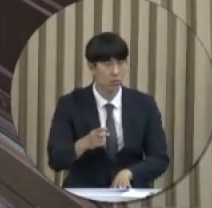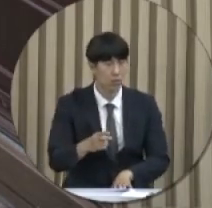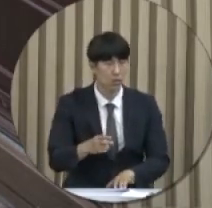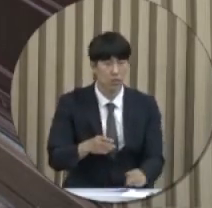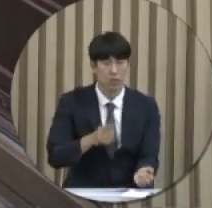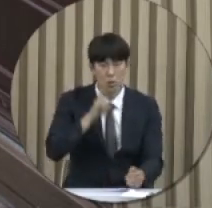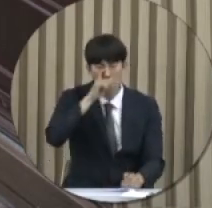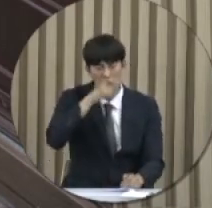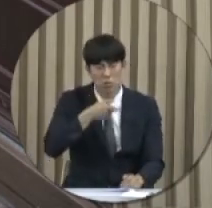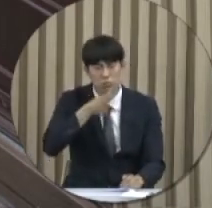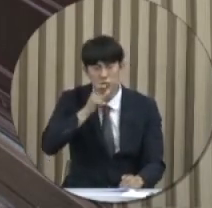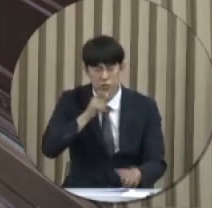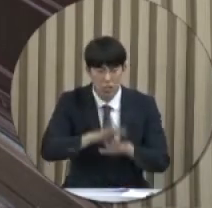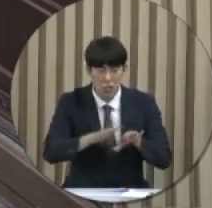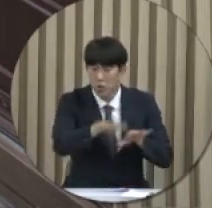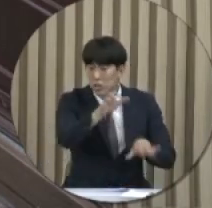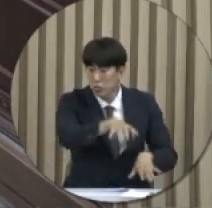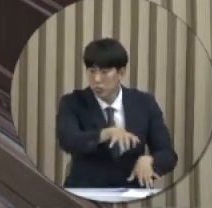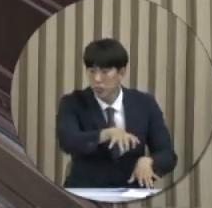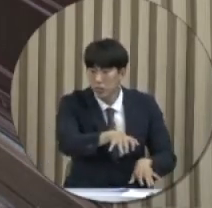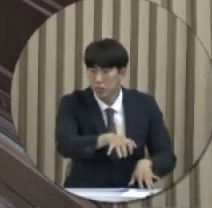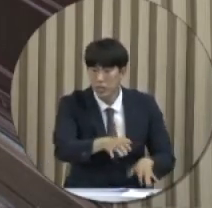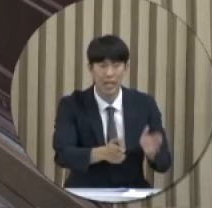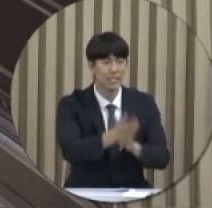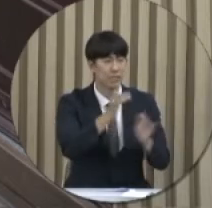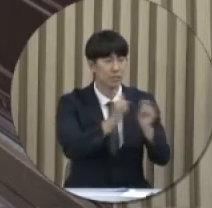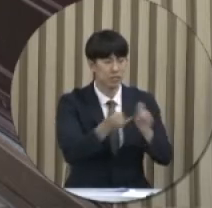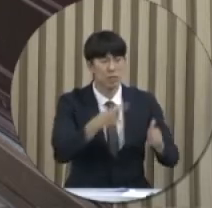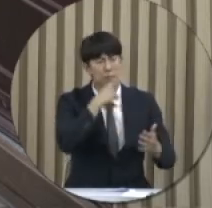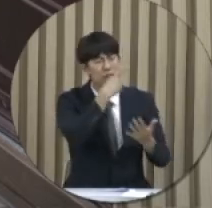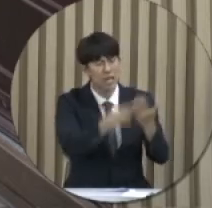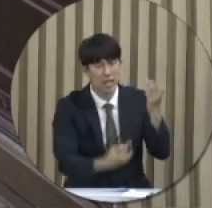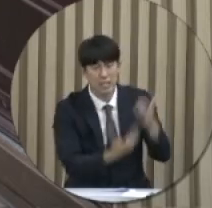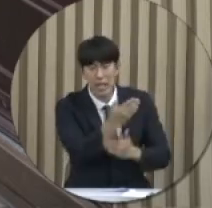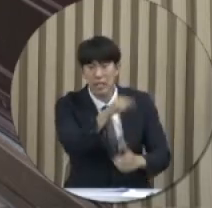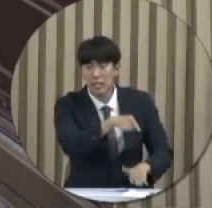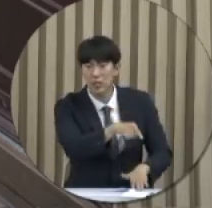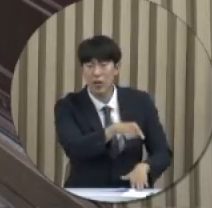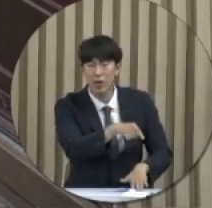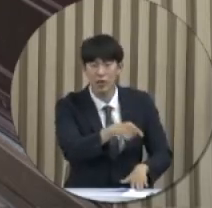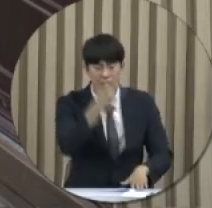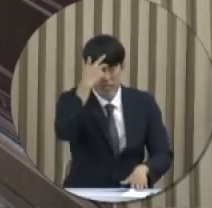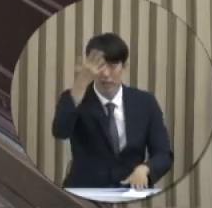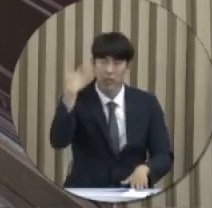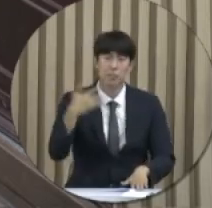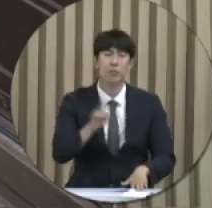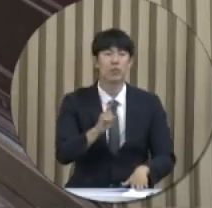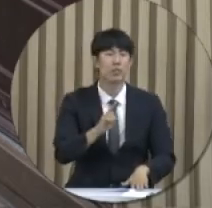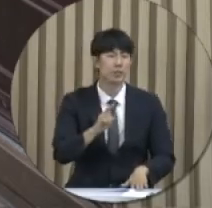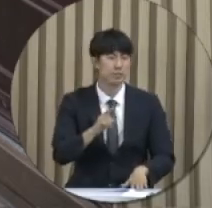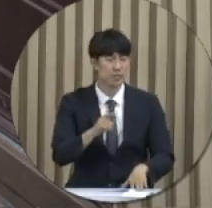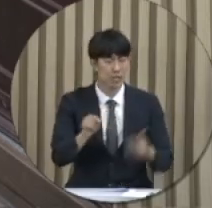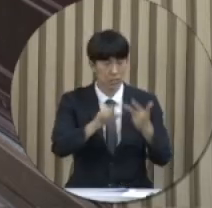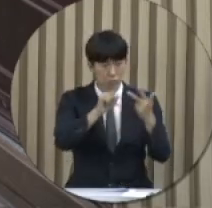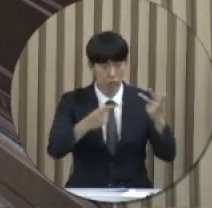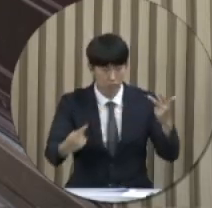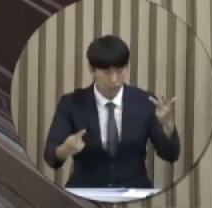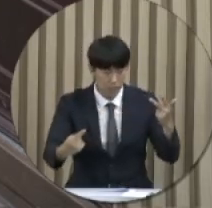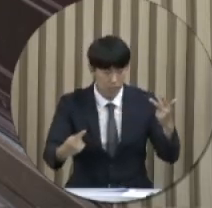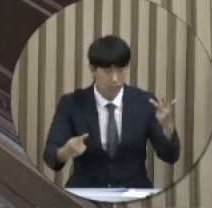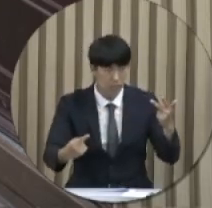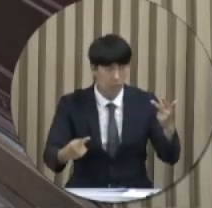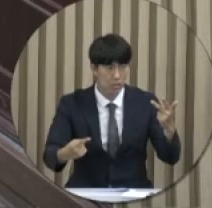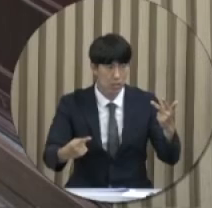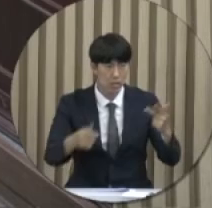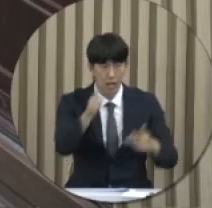하수종말 처리장으로 인해서 어떤 우리 시민들에게 피해가는 민원이라든지 예전에는 우리 지금 7월 1일자로